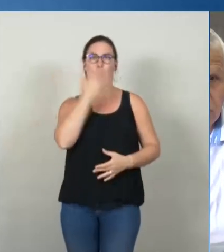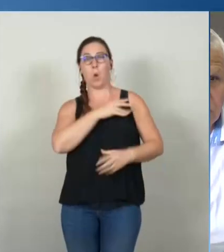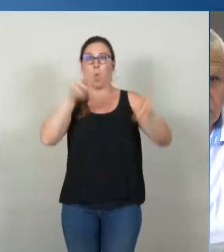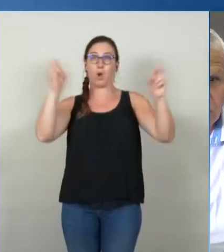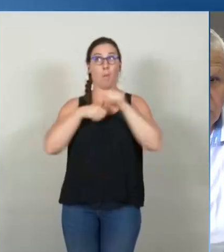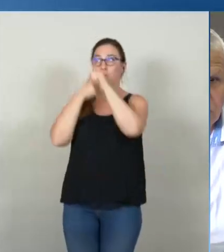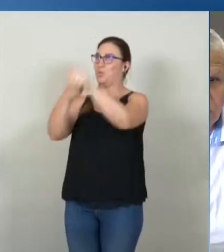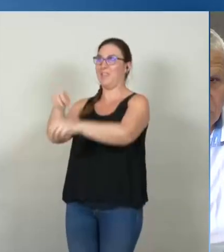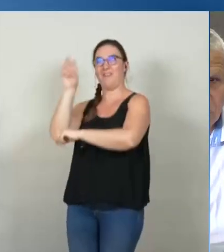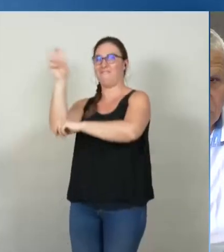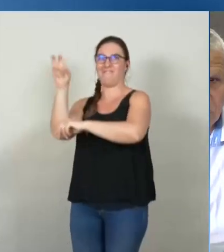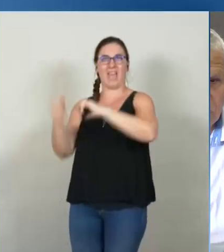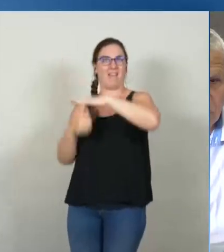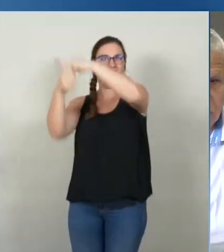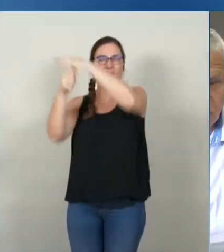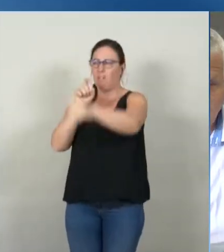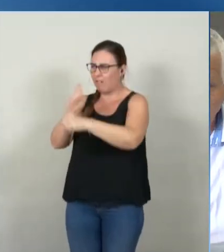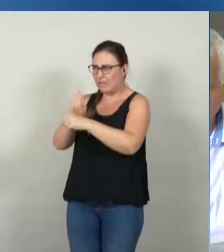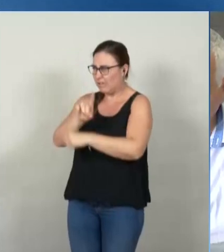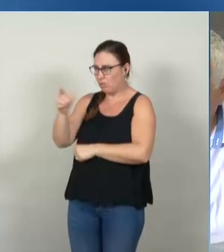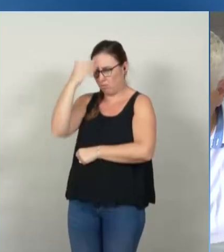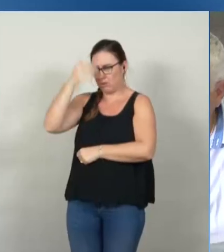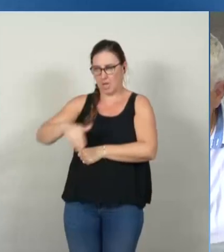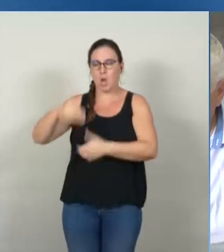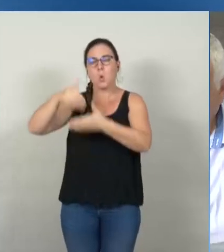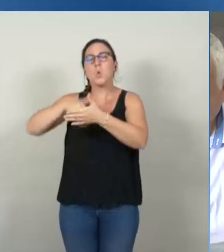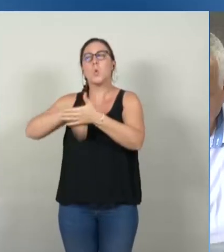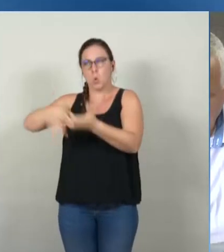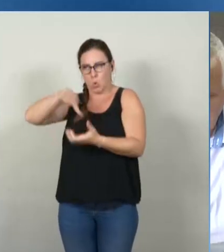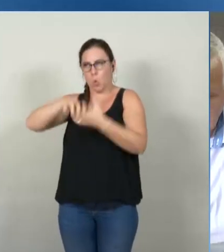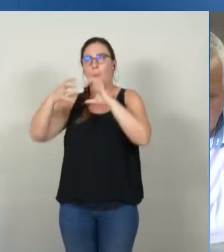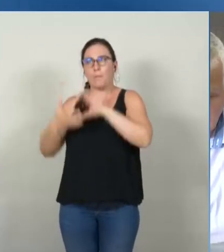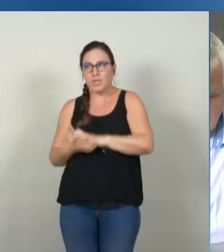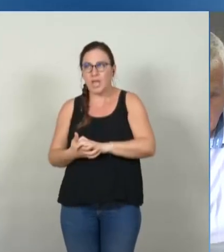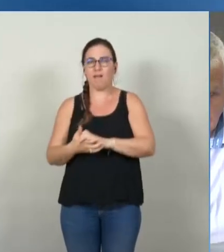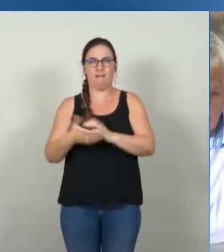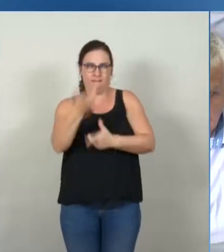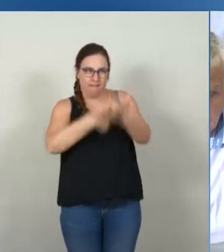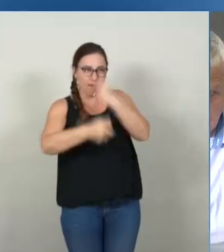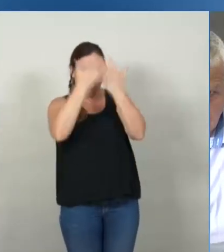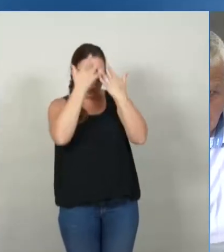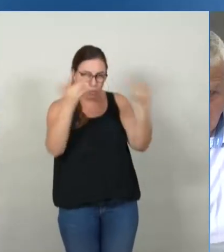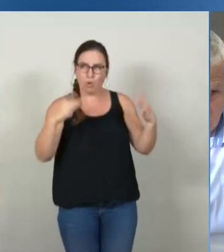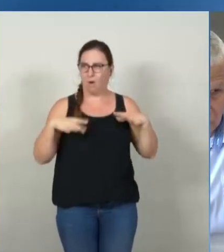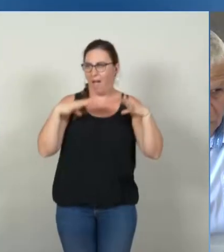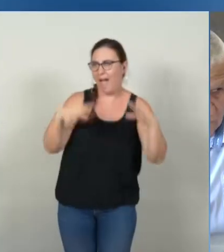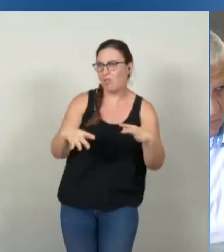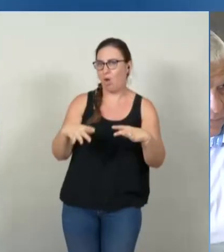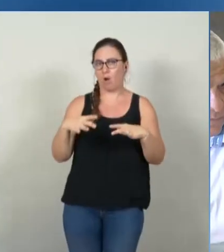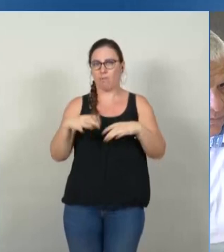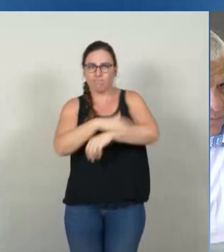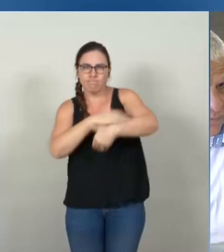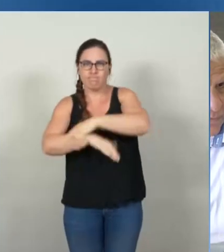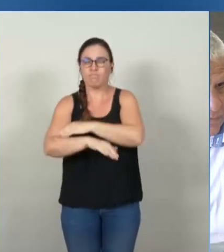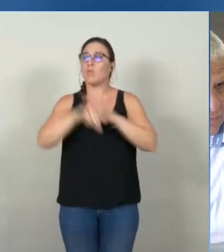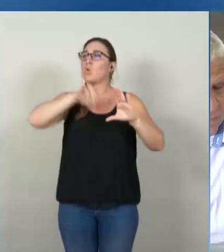cela n'est pas une critique car nous connaissons la complexité de réussir à culturer de rendre chaque habitant acteur de cet événement d'ailleurs